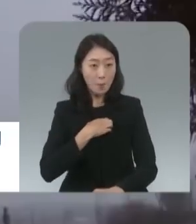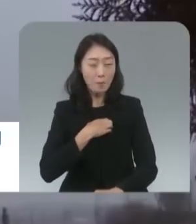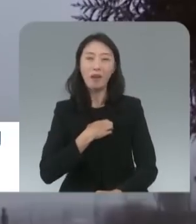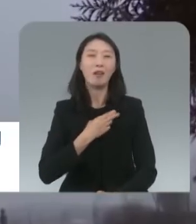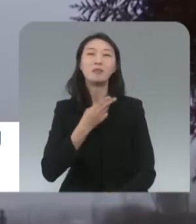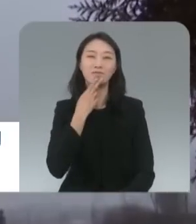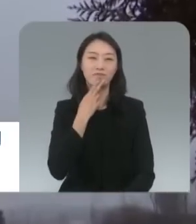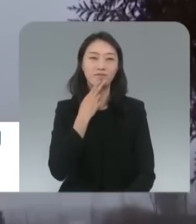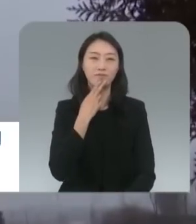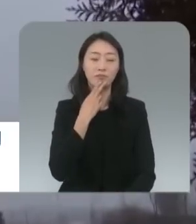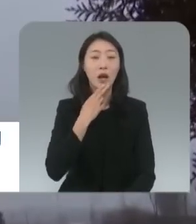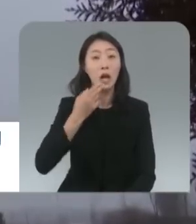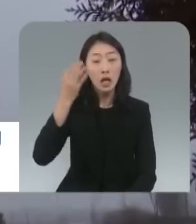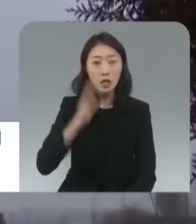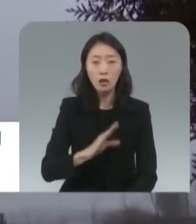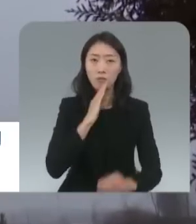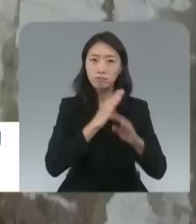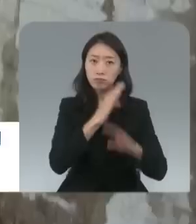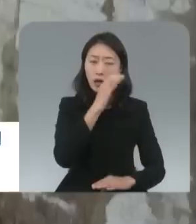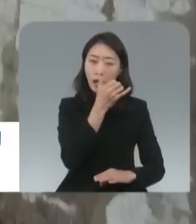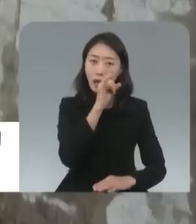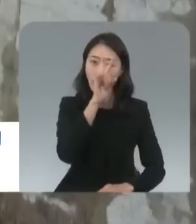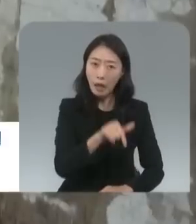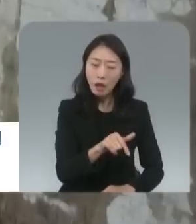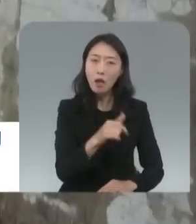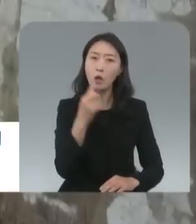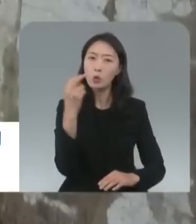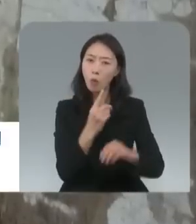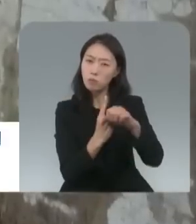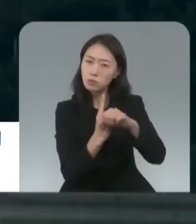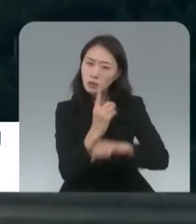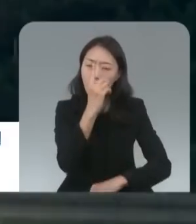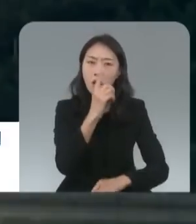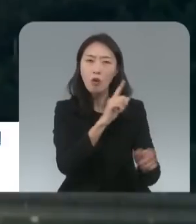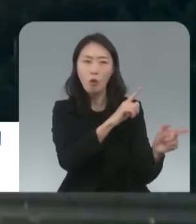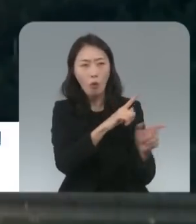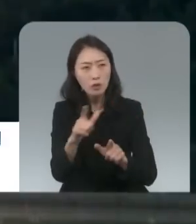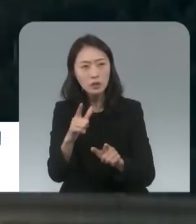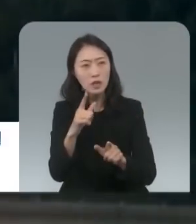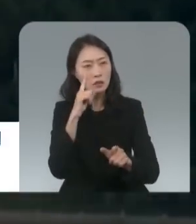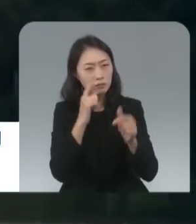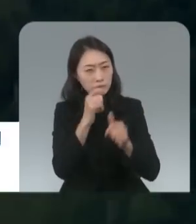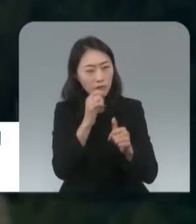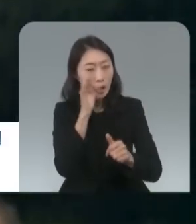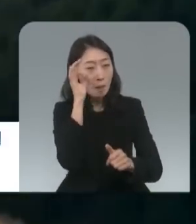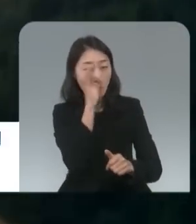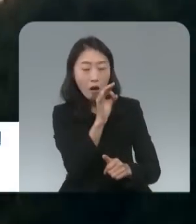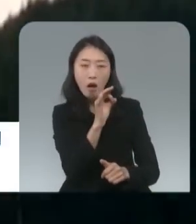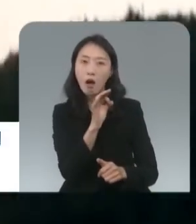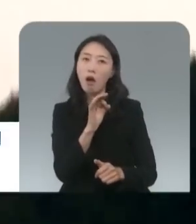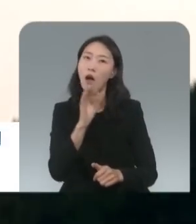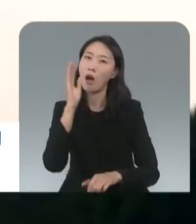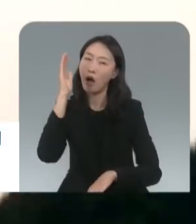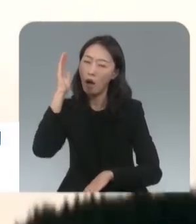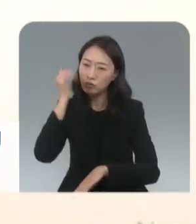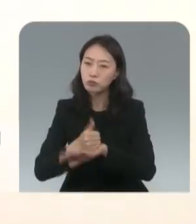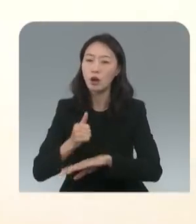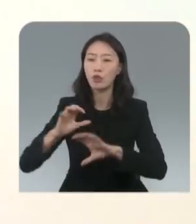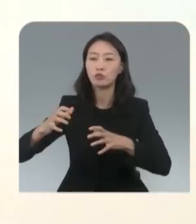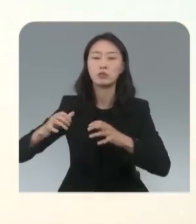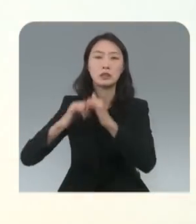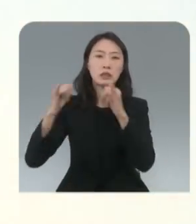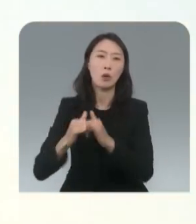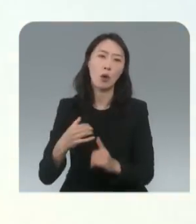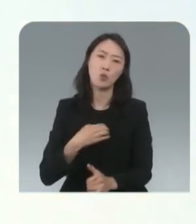평가했습니다. 하지만 북한 핵과 미사일 프로그램 진전이 국제사회에 초래한 심각한 위협에 다시 한번 깊은